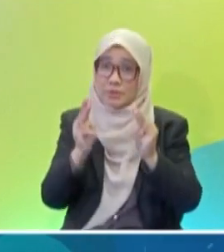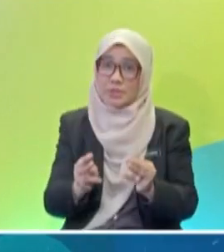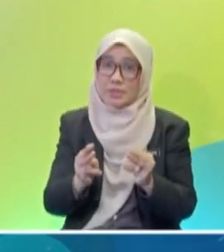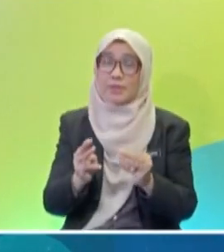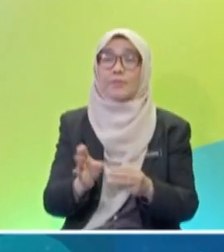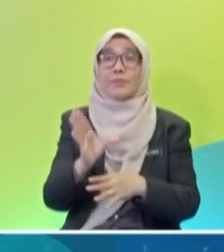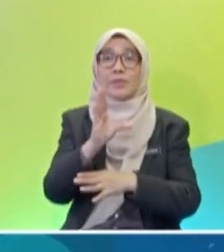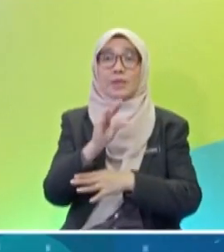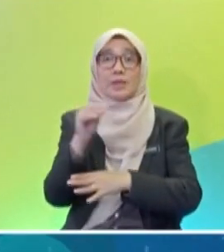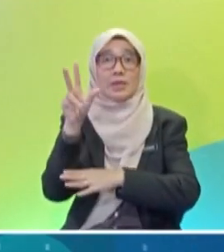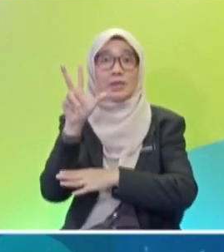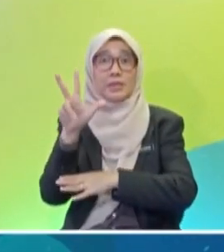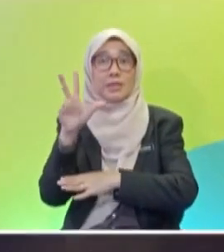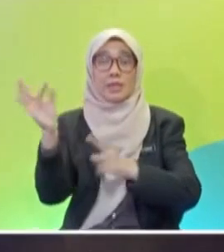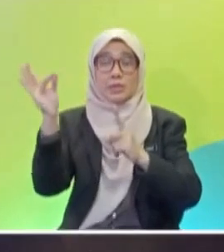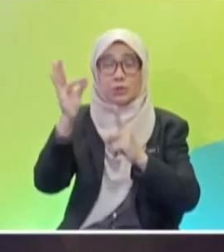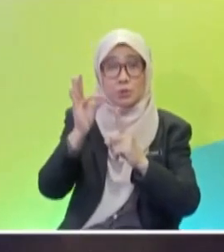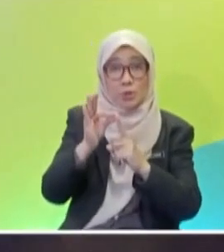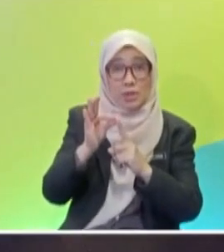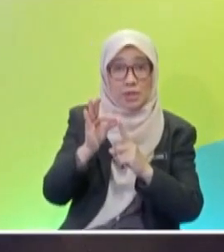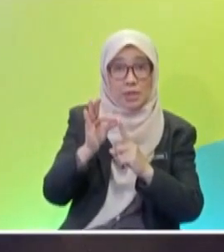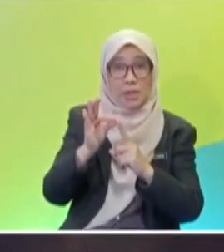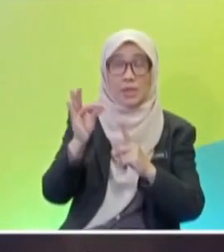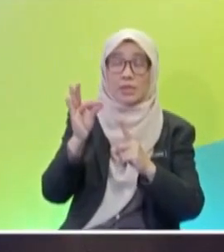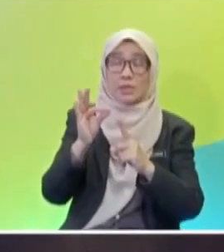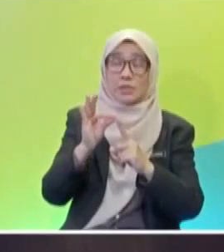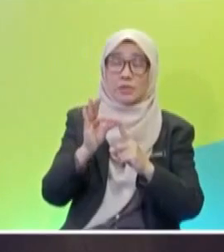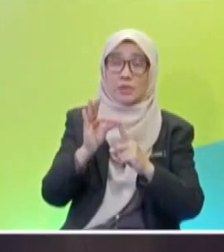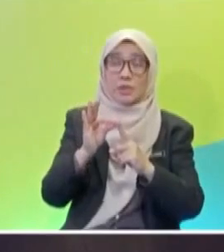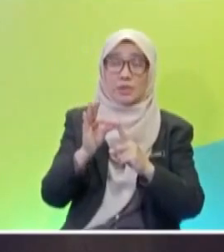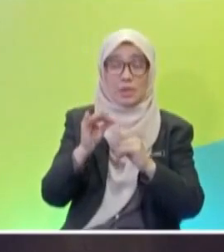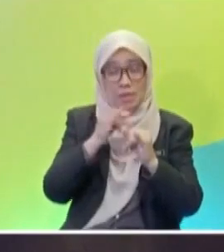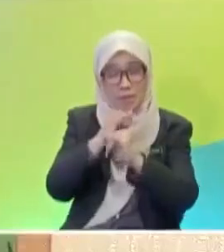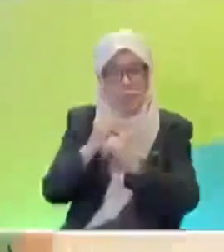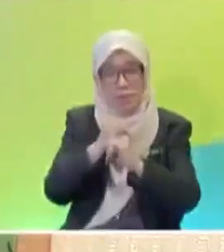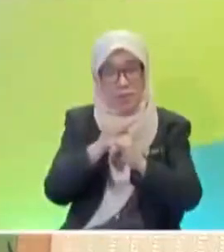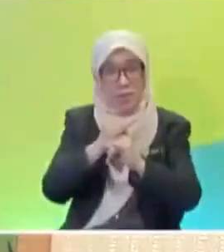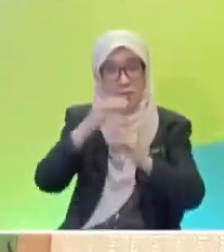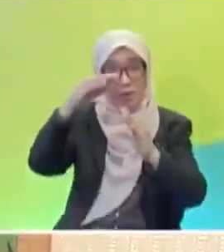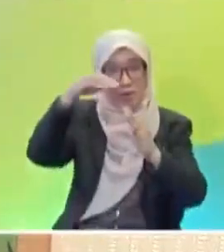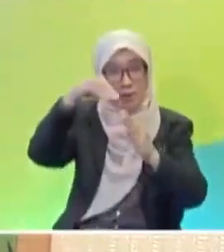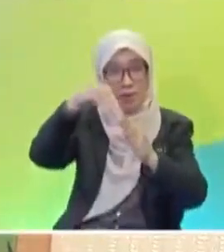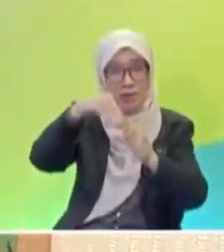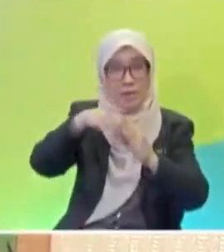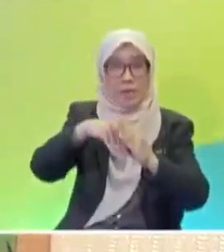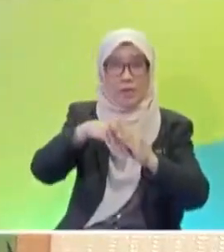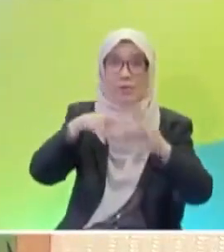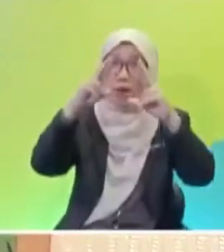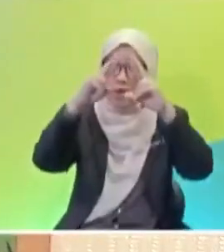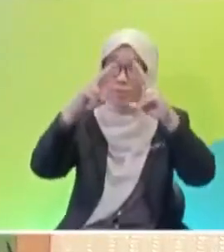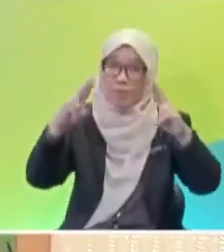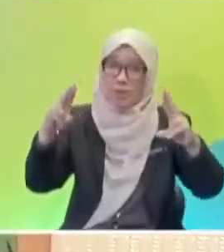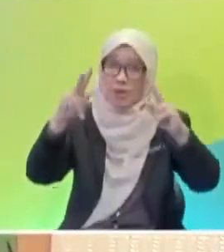dan yang ketiga sesuai diternak di dalam beban kandang kolam atau kawasan Burung pun